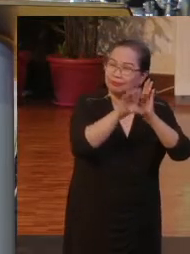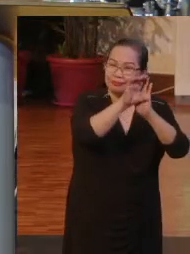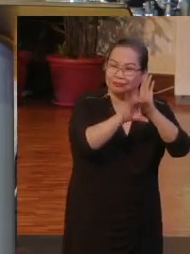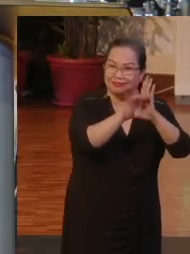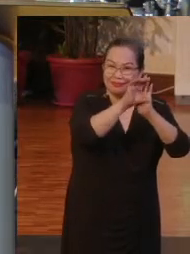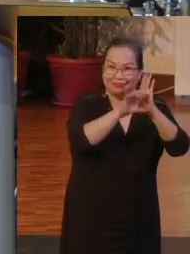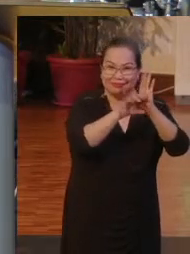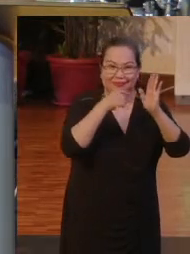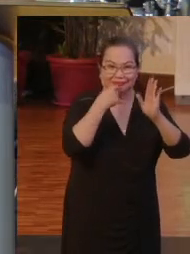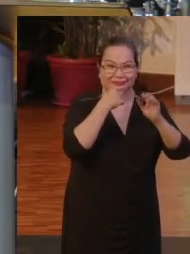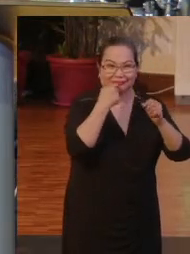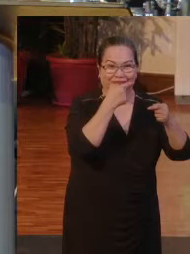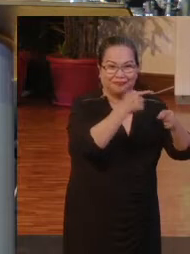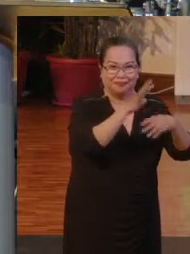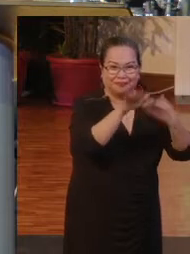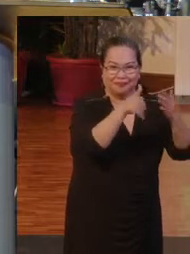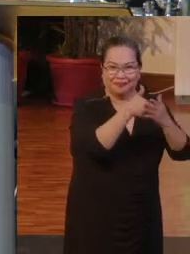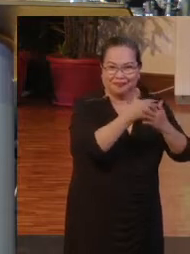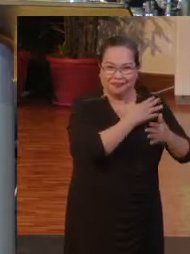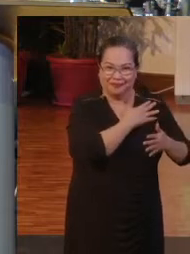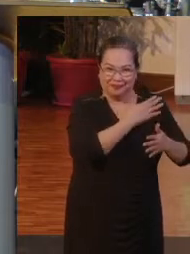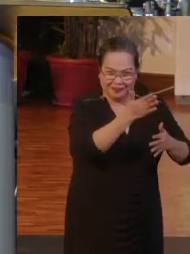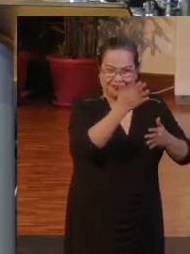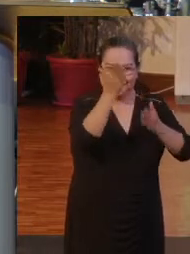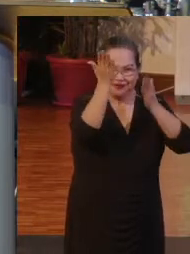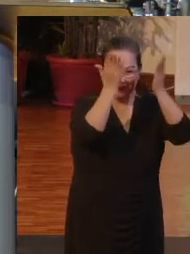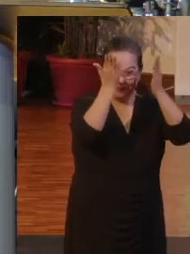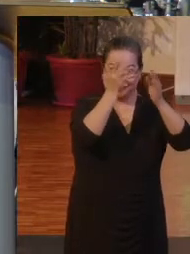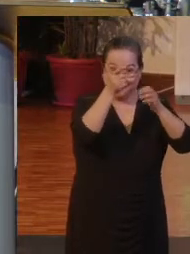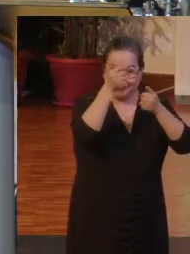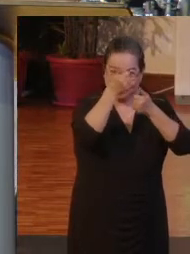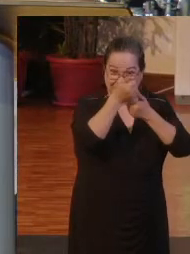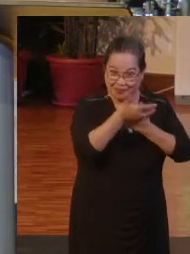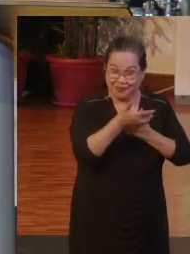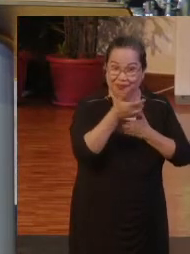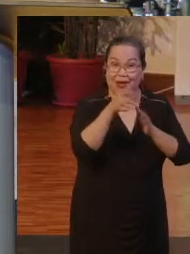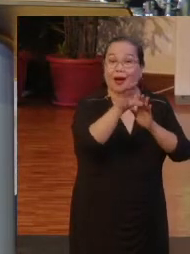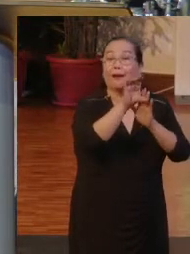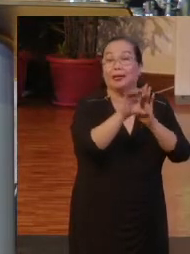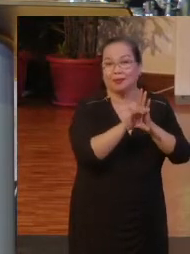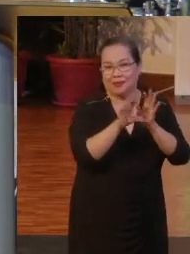saan itinalaga nila muli ang kanilang sarili sa pagsunod sa batas na iyon.